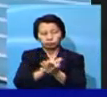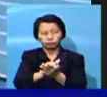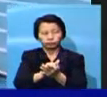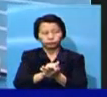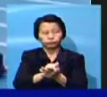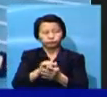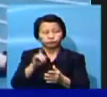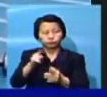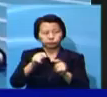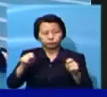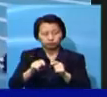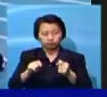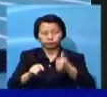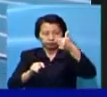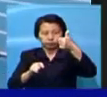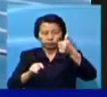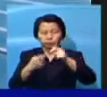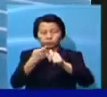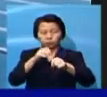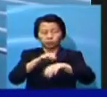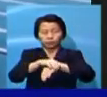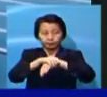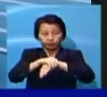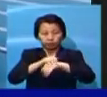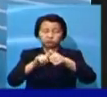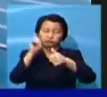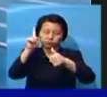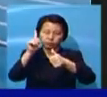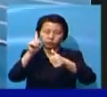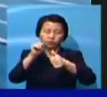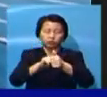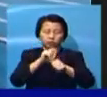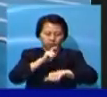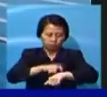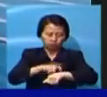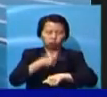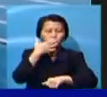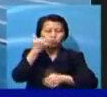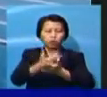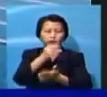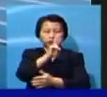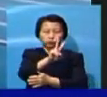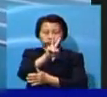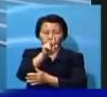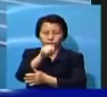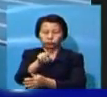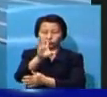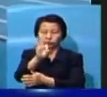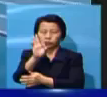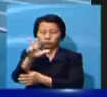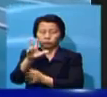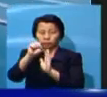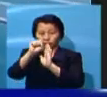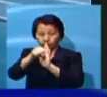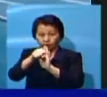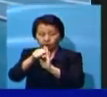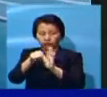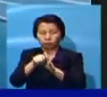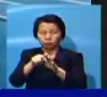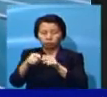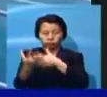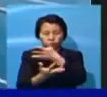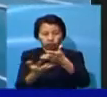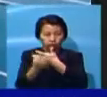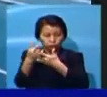tempat pertama berjaya dimenangi atlet dari Britain zakari Shaw dengan catatan Masa terbaik 22.93 saat dalam saringan